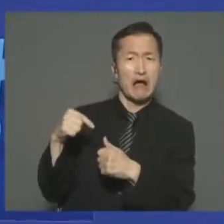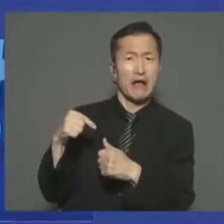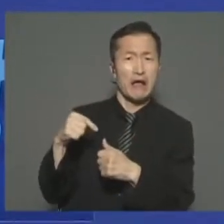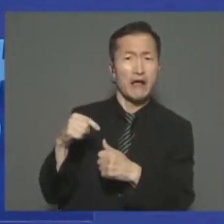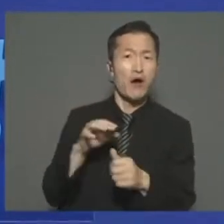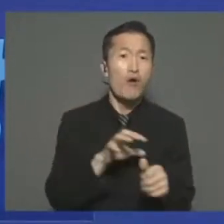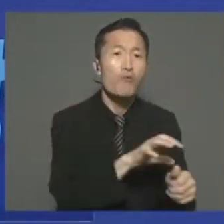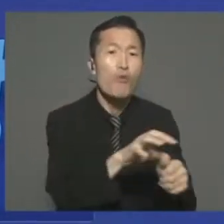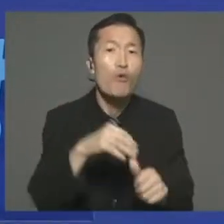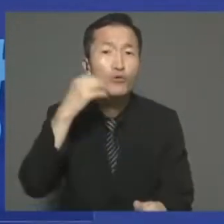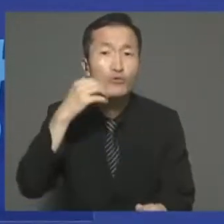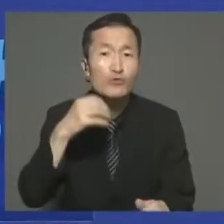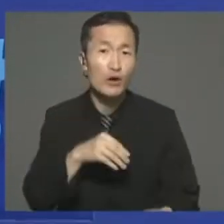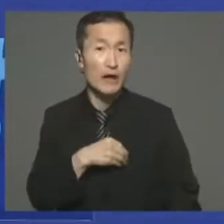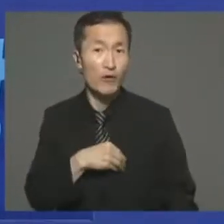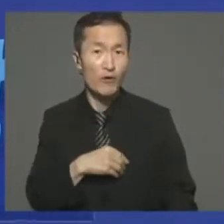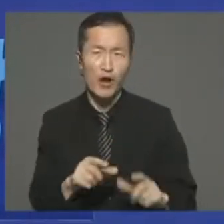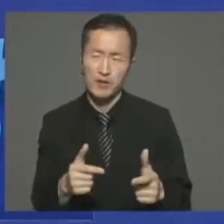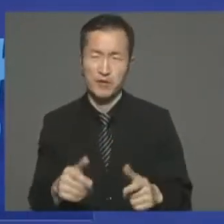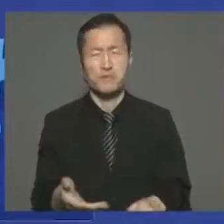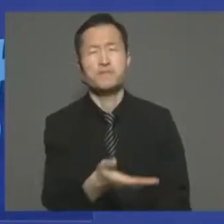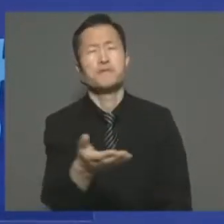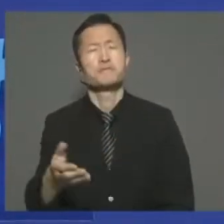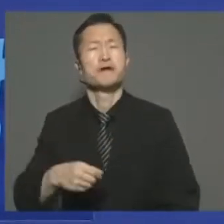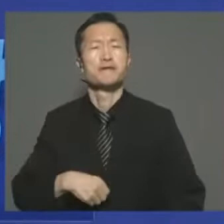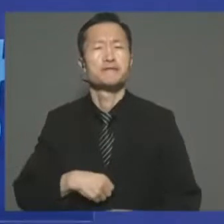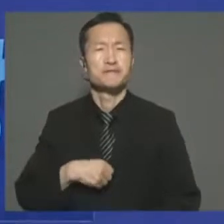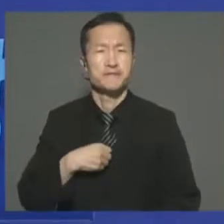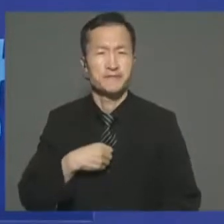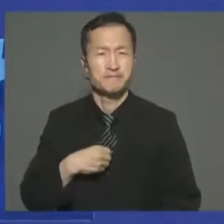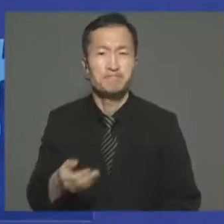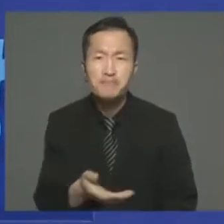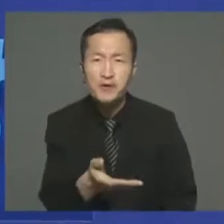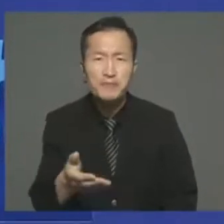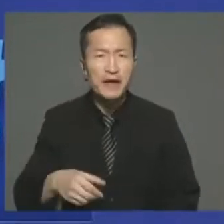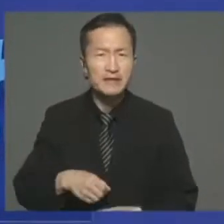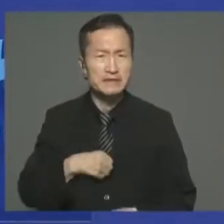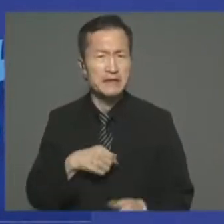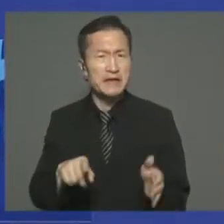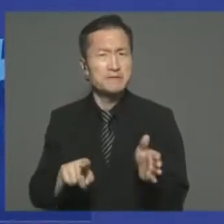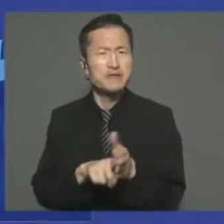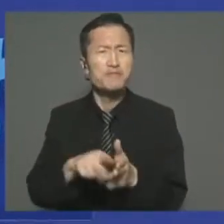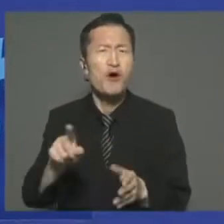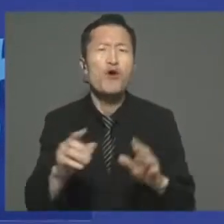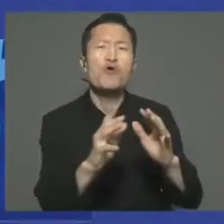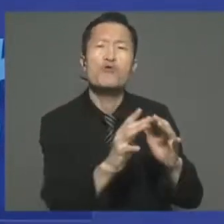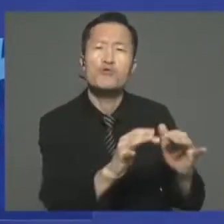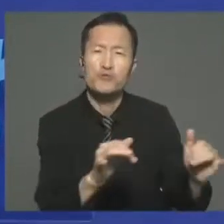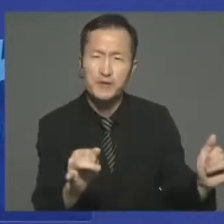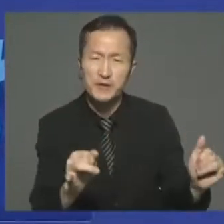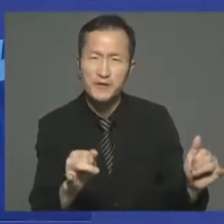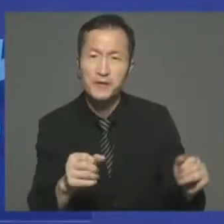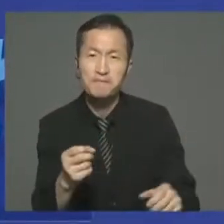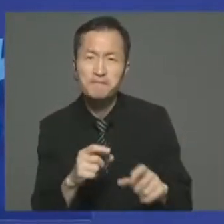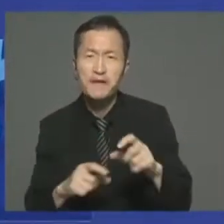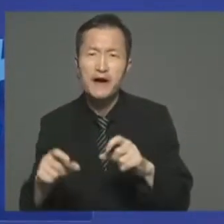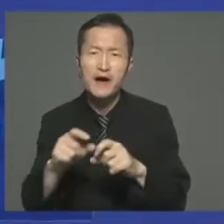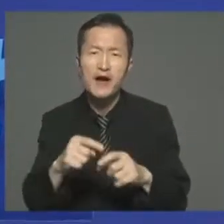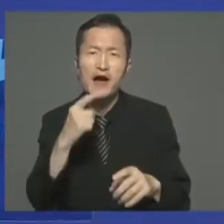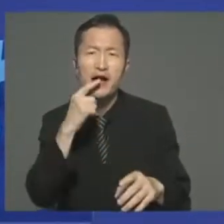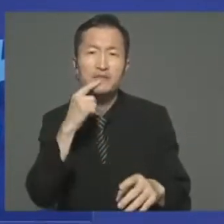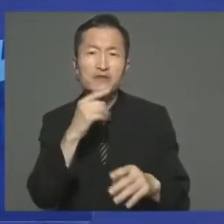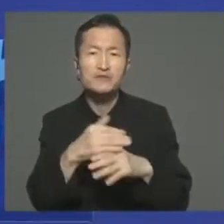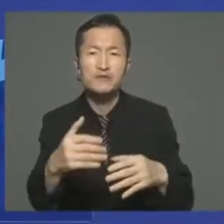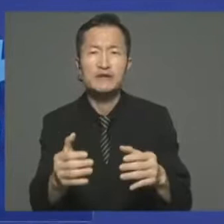아닙니다. 우리의 진실, 그리고 우리의 진실을 믿어주는 민심, 그리고 민주당의